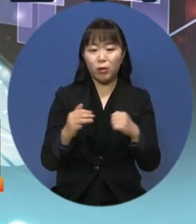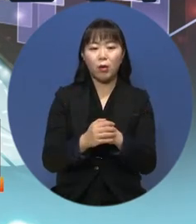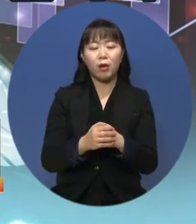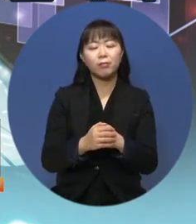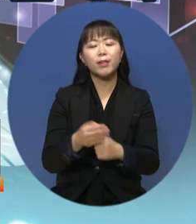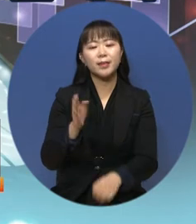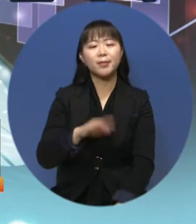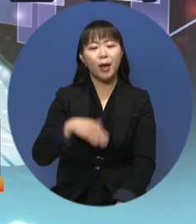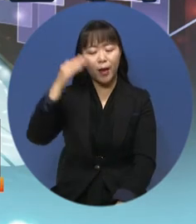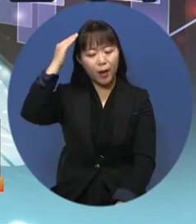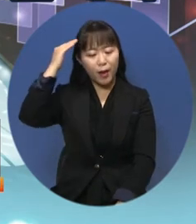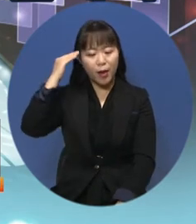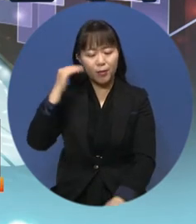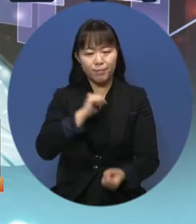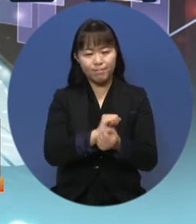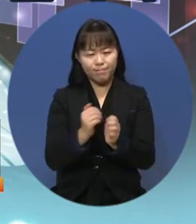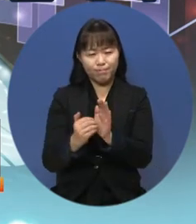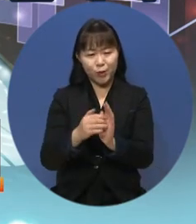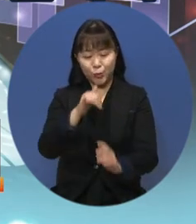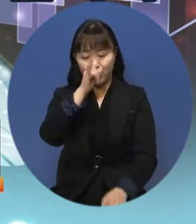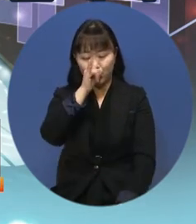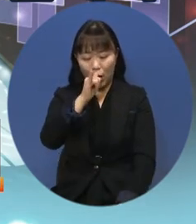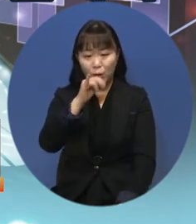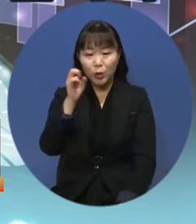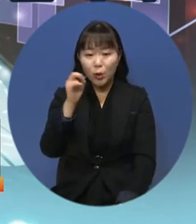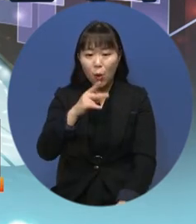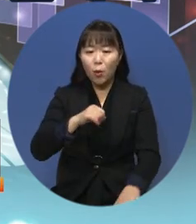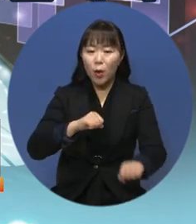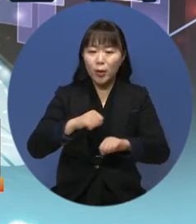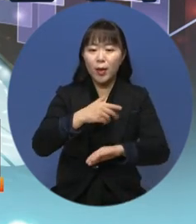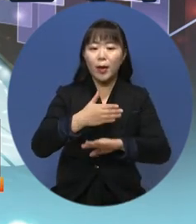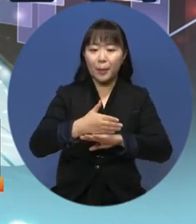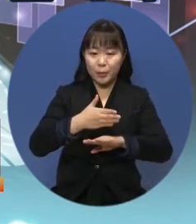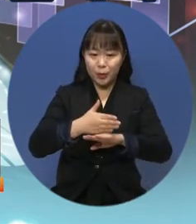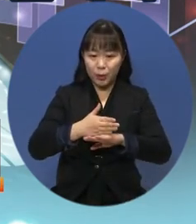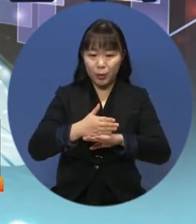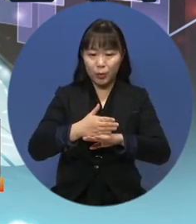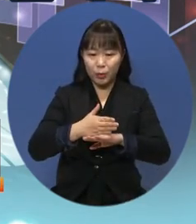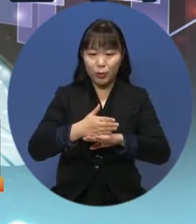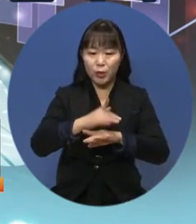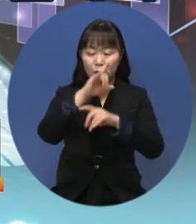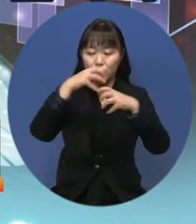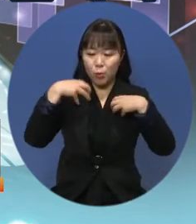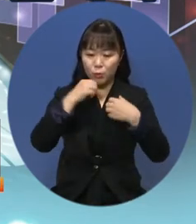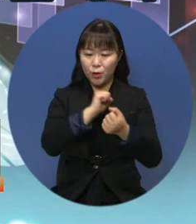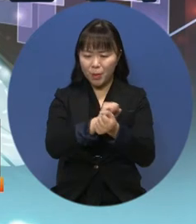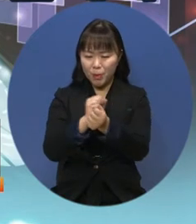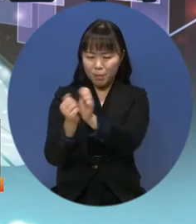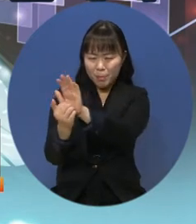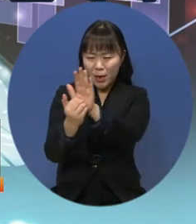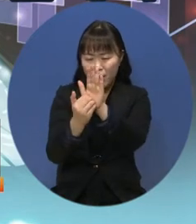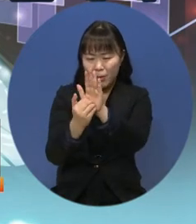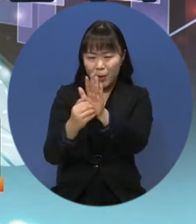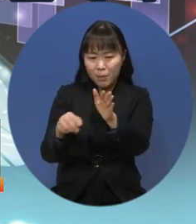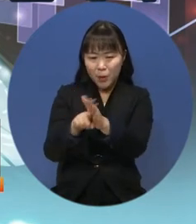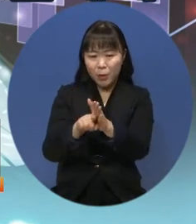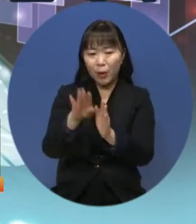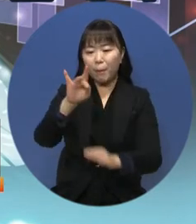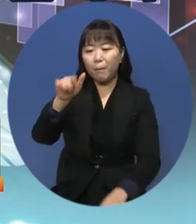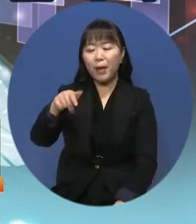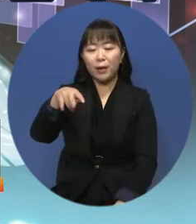그래도 k 방역에 우수성과 8동 에 감사하면서 방역 땅굴을 믿고 백신에 대한